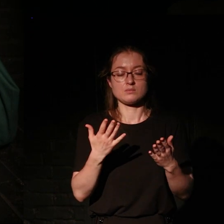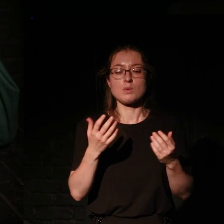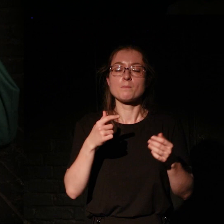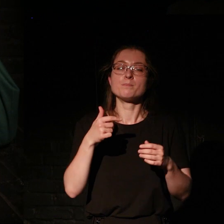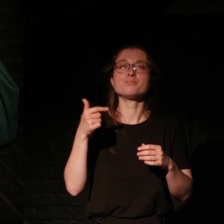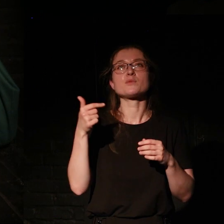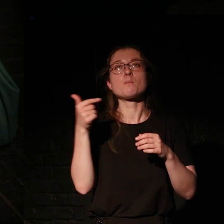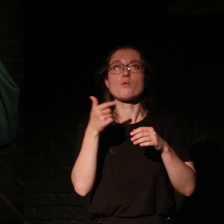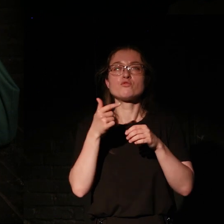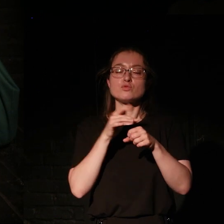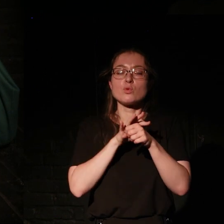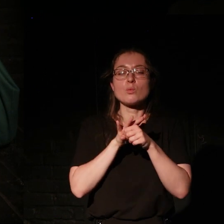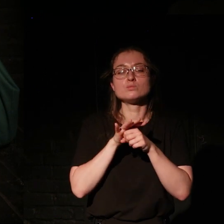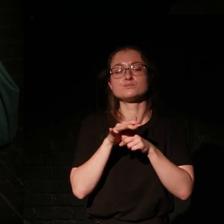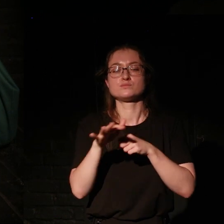chrześcijaninem.